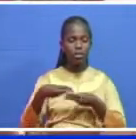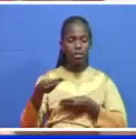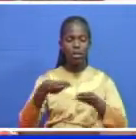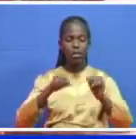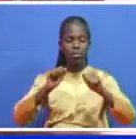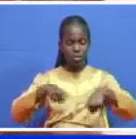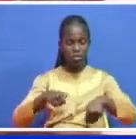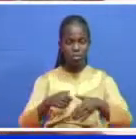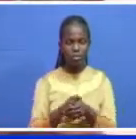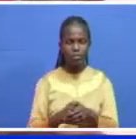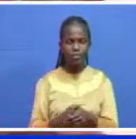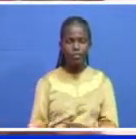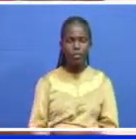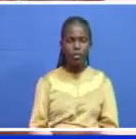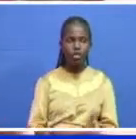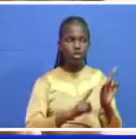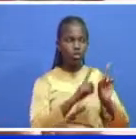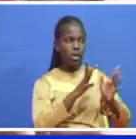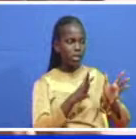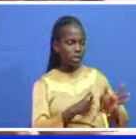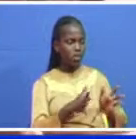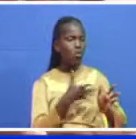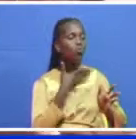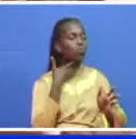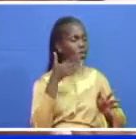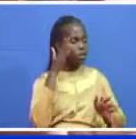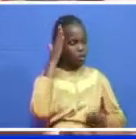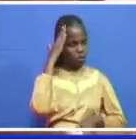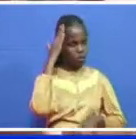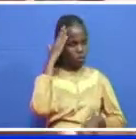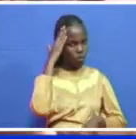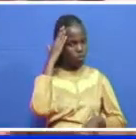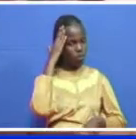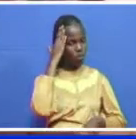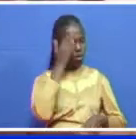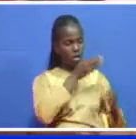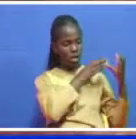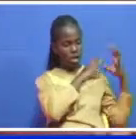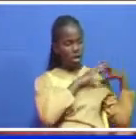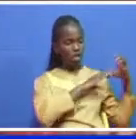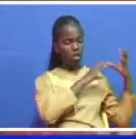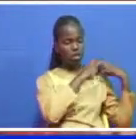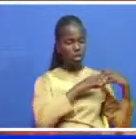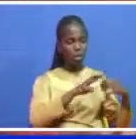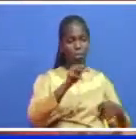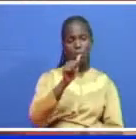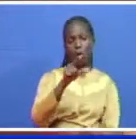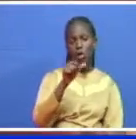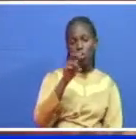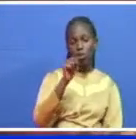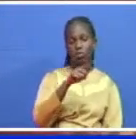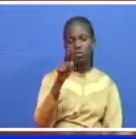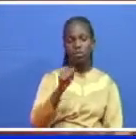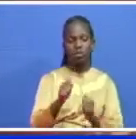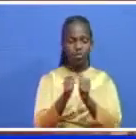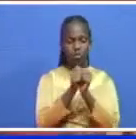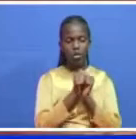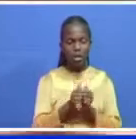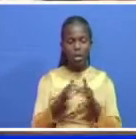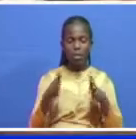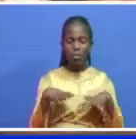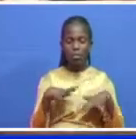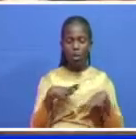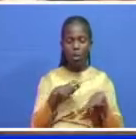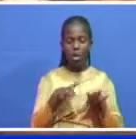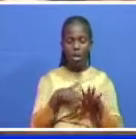msafiri wa leo tourist anataka kujua mambo ya utamaduni wetu. Malonza yati yani na ene yanda muvia ni uwa